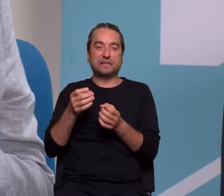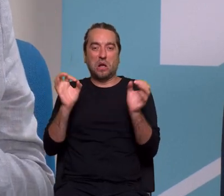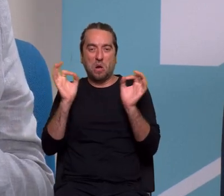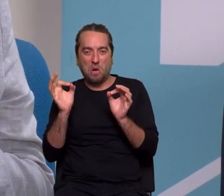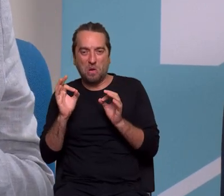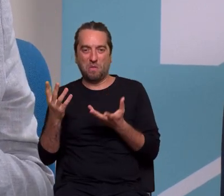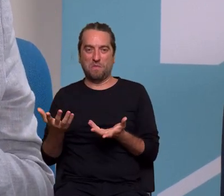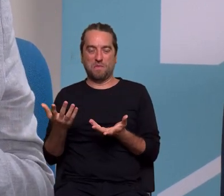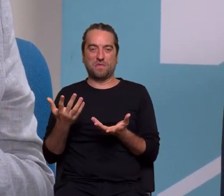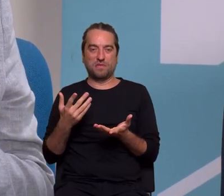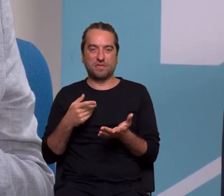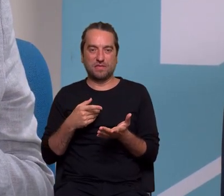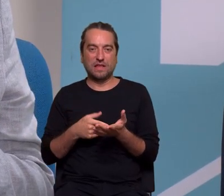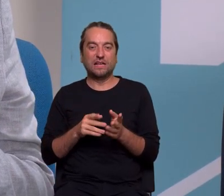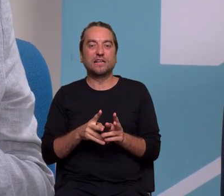najbardziej krwawych